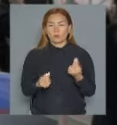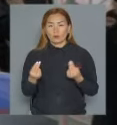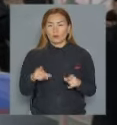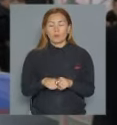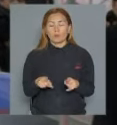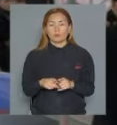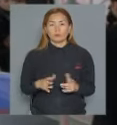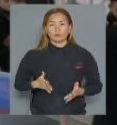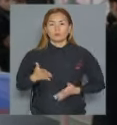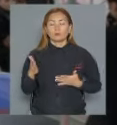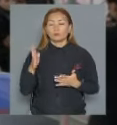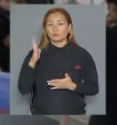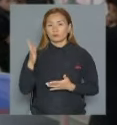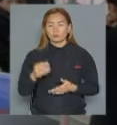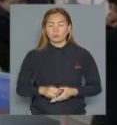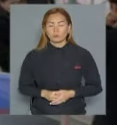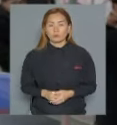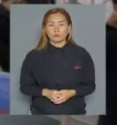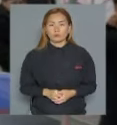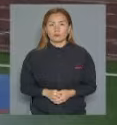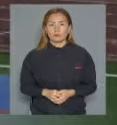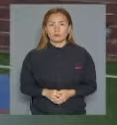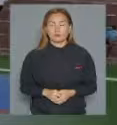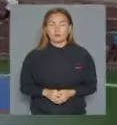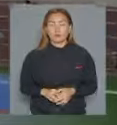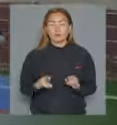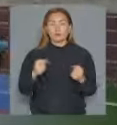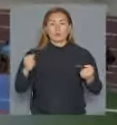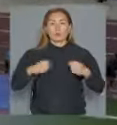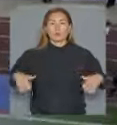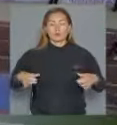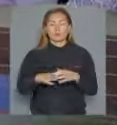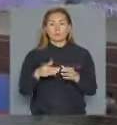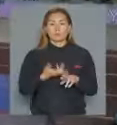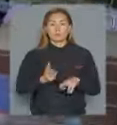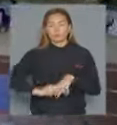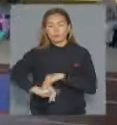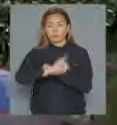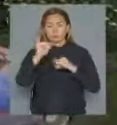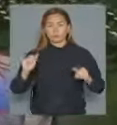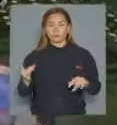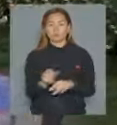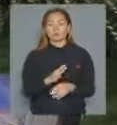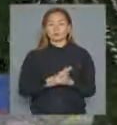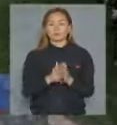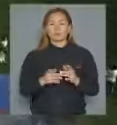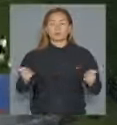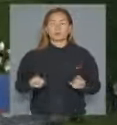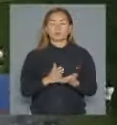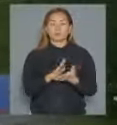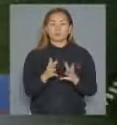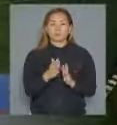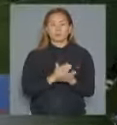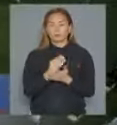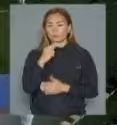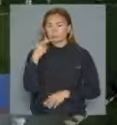қат не ретінде, еске салу ретінде сондай бір шара. Атырау спорт фестивалі мұндай кең көлемде алғаш рет өткізілді. Шараның